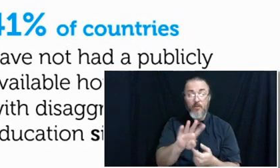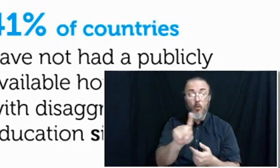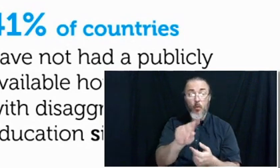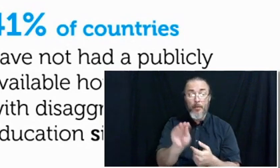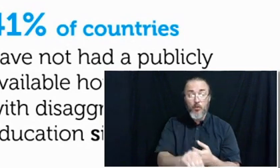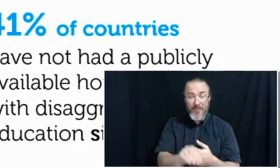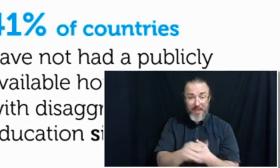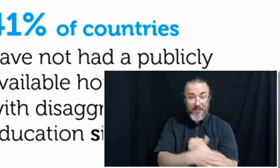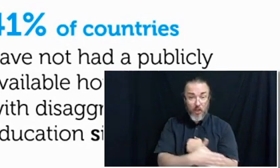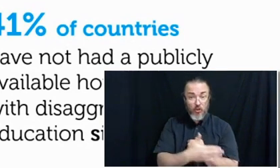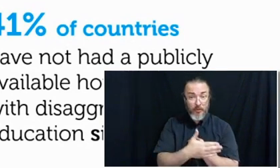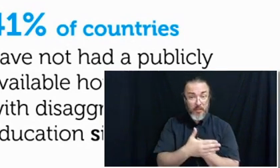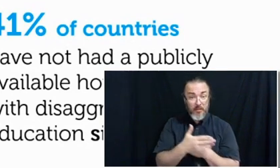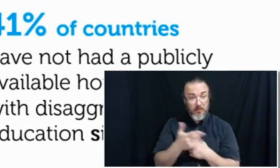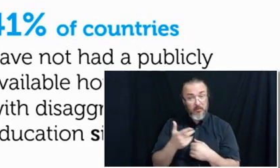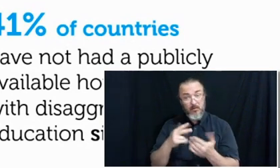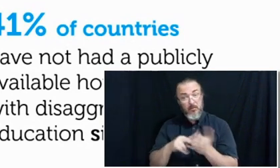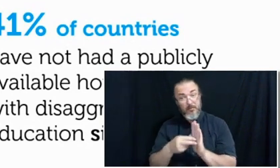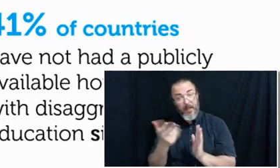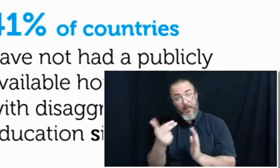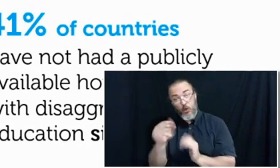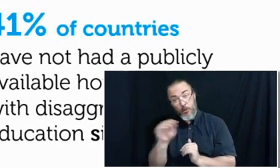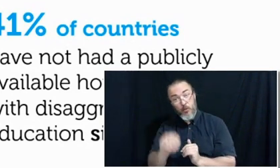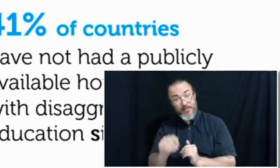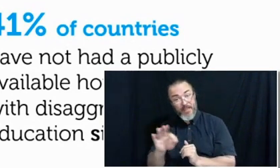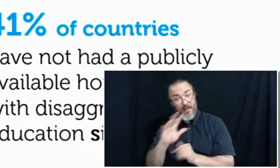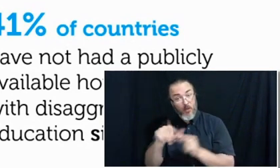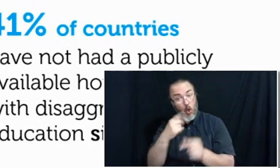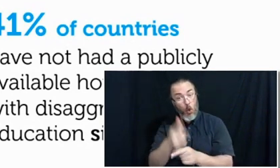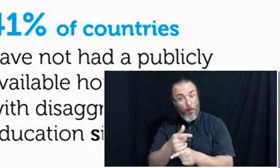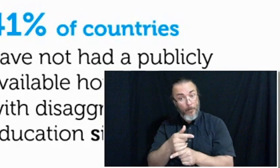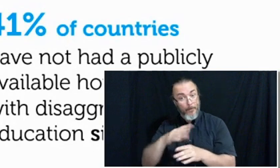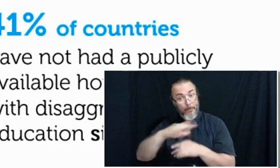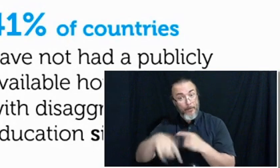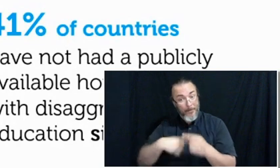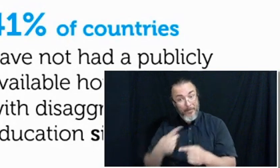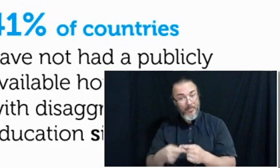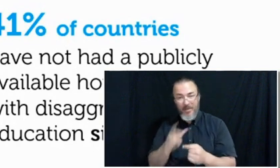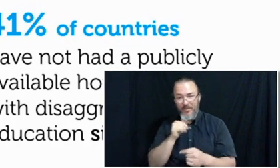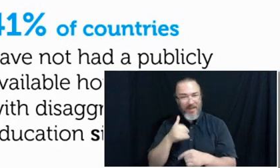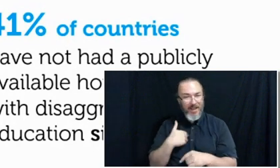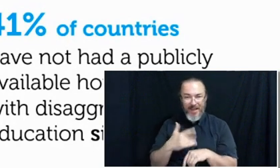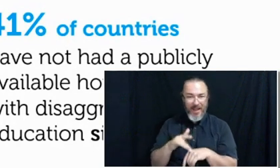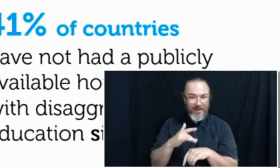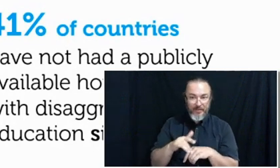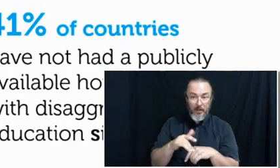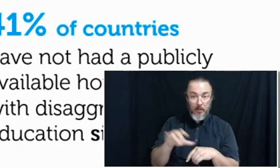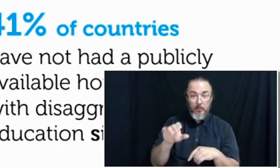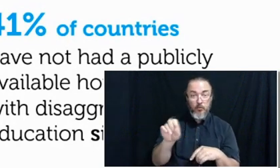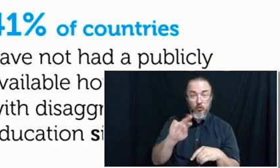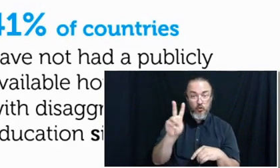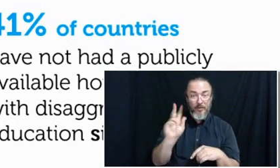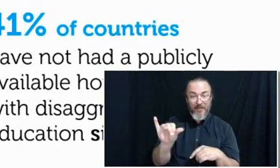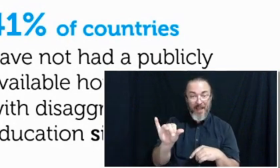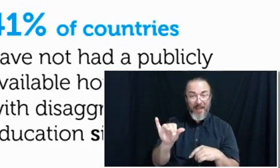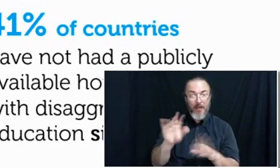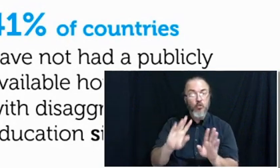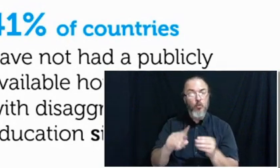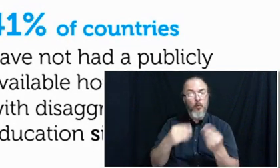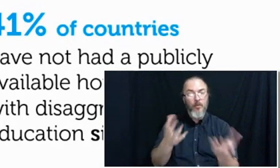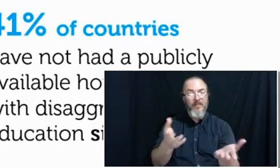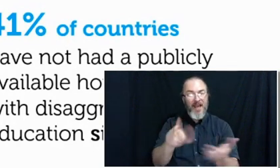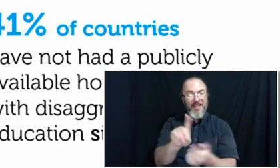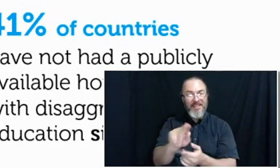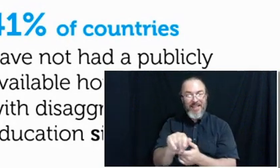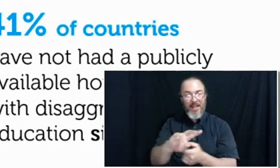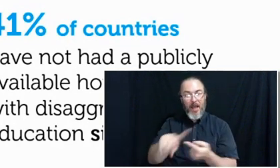pays, représentant 13% de la population mondiale, n'ont pas eu une enquête publiquement disponible auprès des ménages pour fournir des données